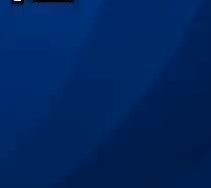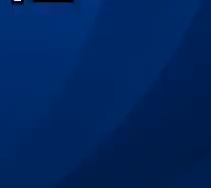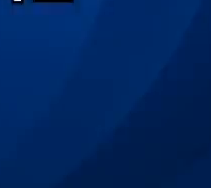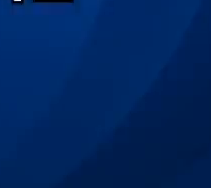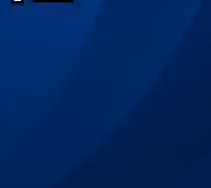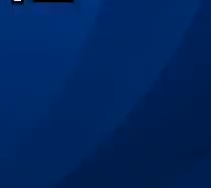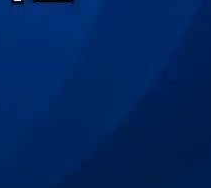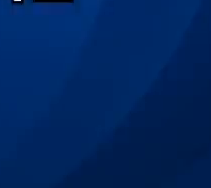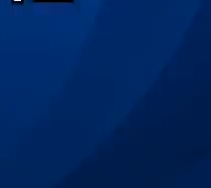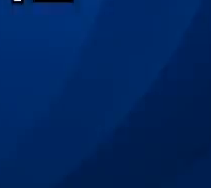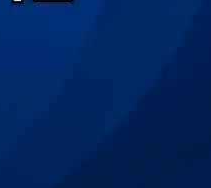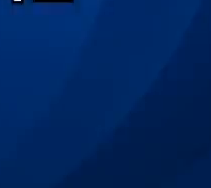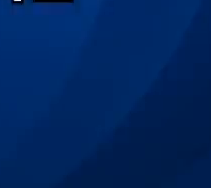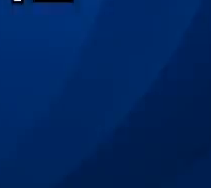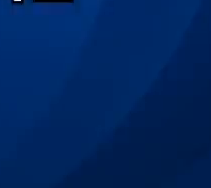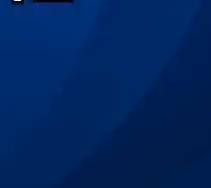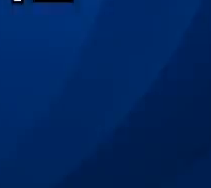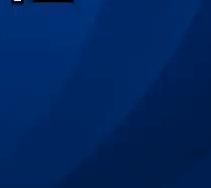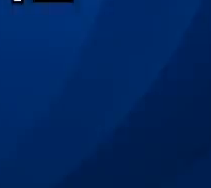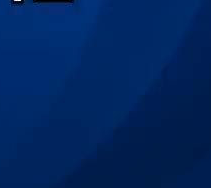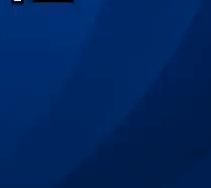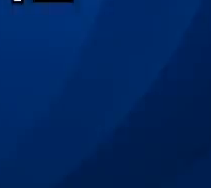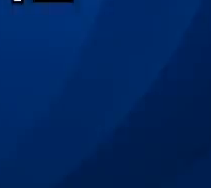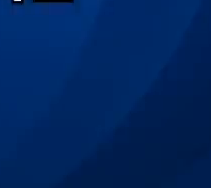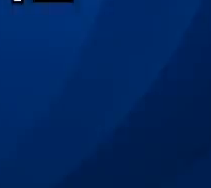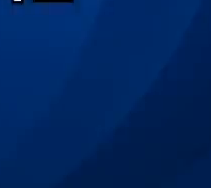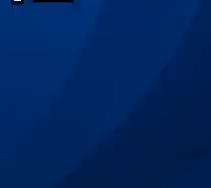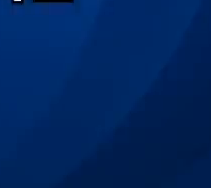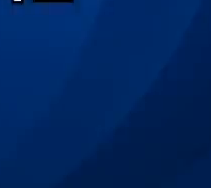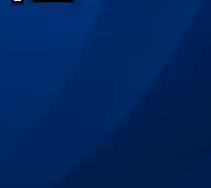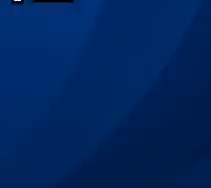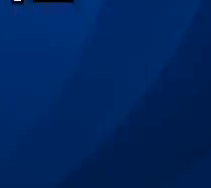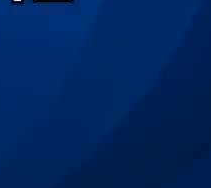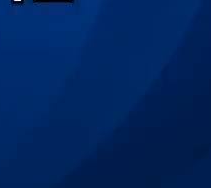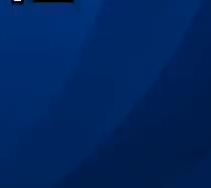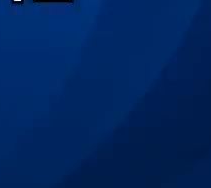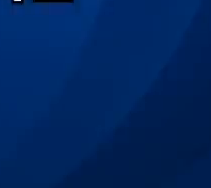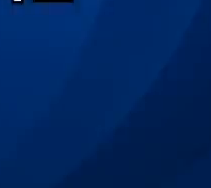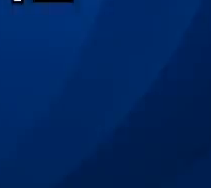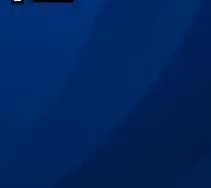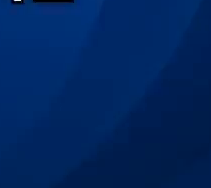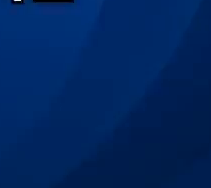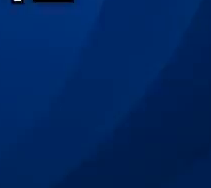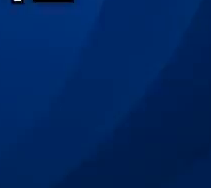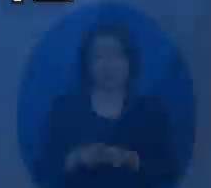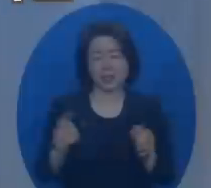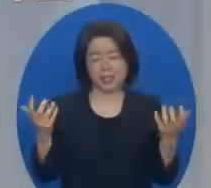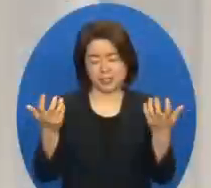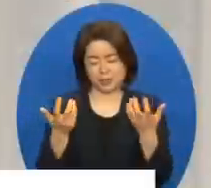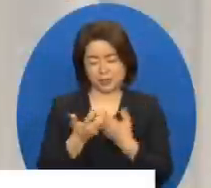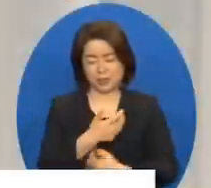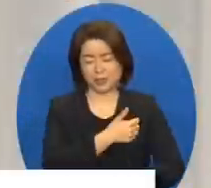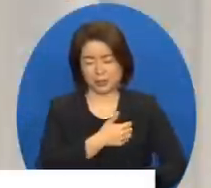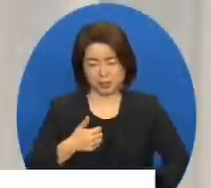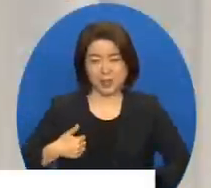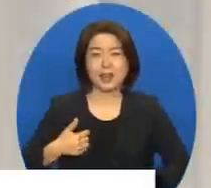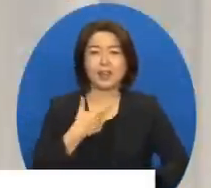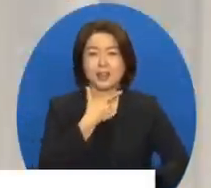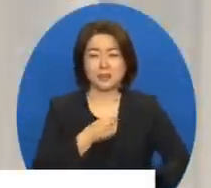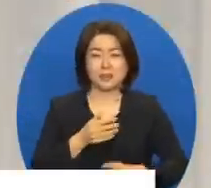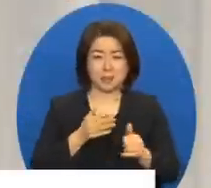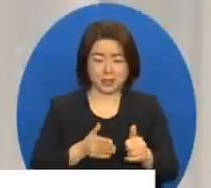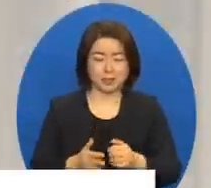많이 맺나니 나를 떠나서는 너희가 아무것도 할 수 없습니다. 이번